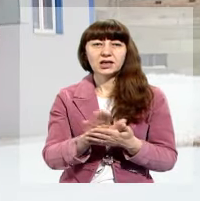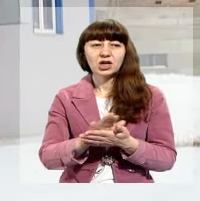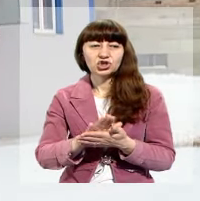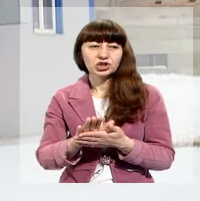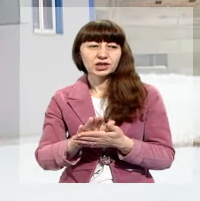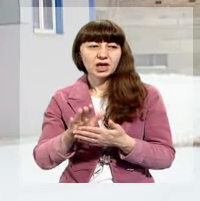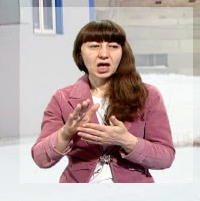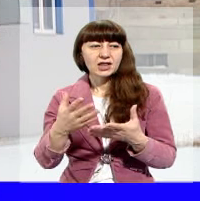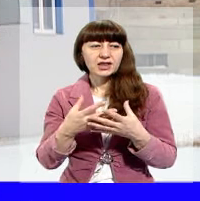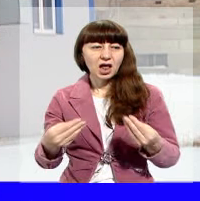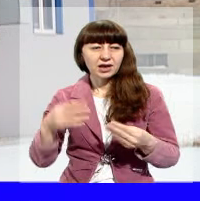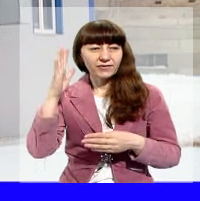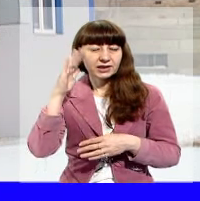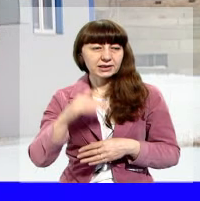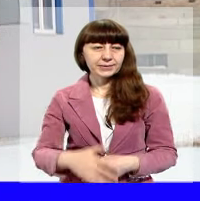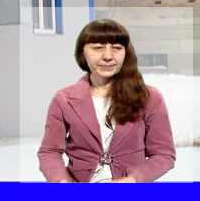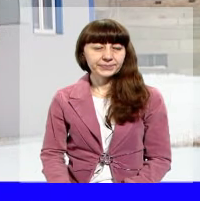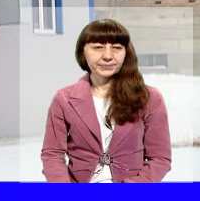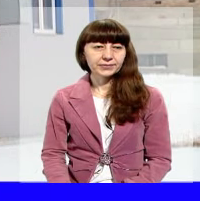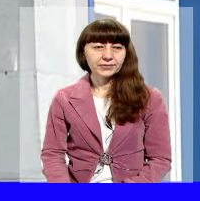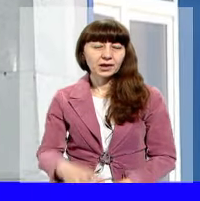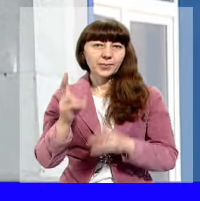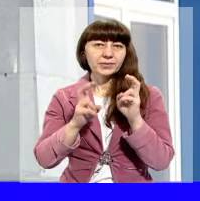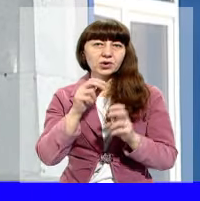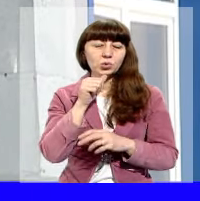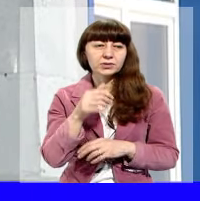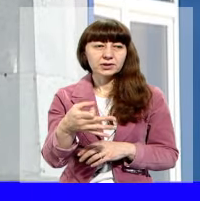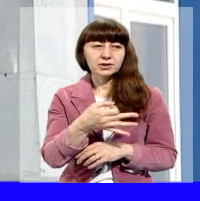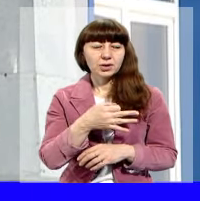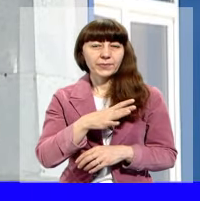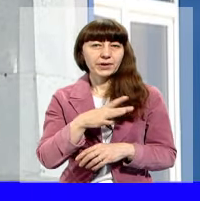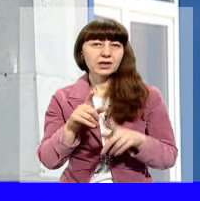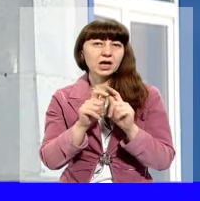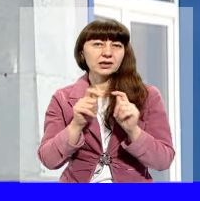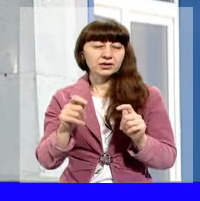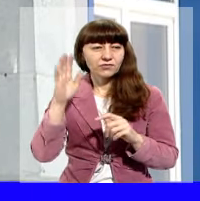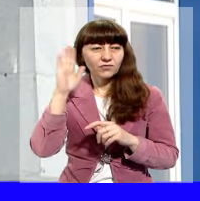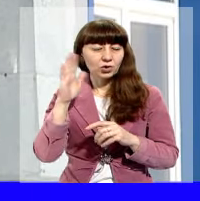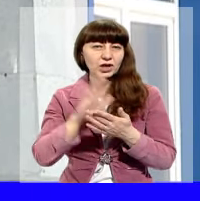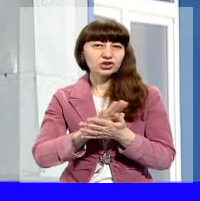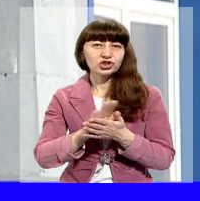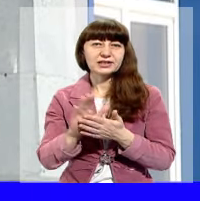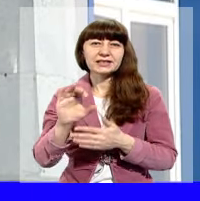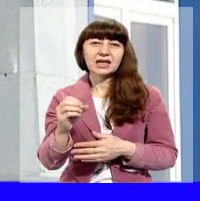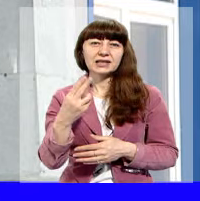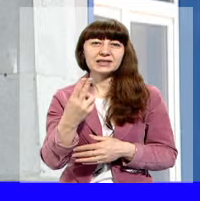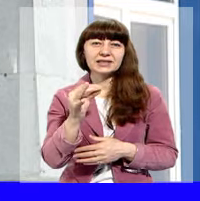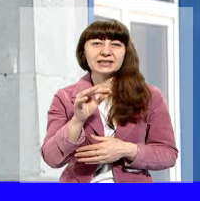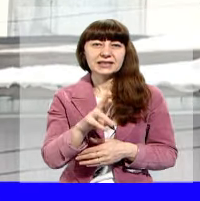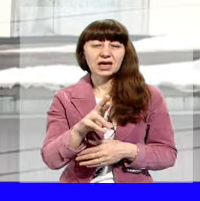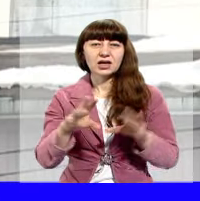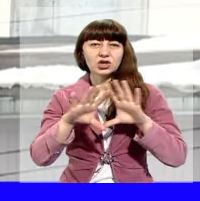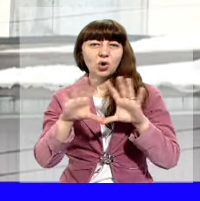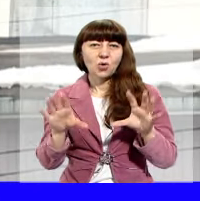Қостанай су мемлекеттік коммуналды кәсіпорнында сыйымдылығы 100 мың текше метр болатын су тазартатын станция іске қосылды. Оған